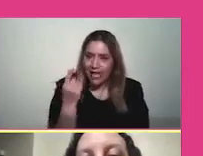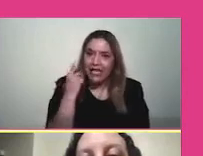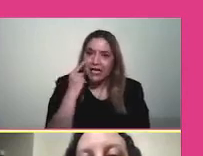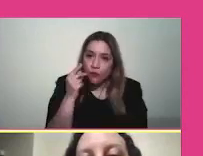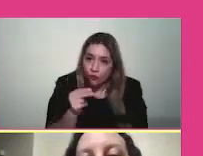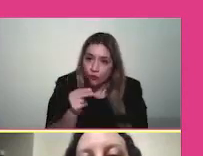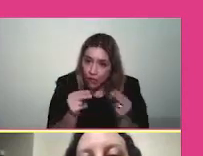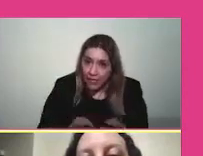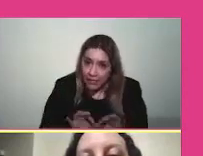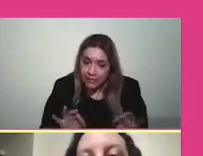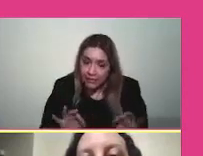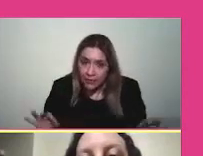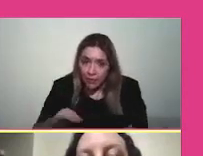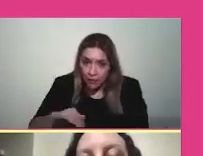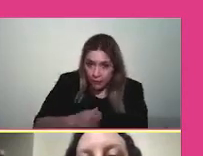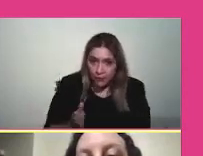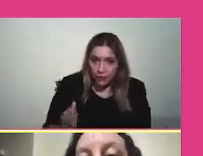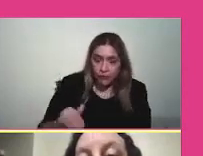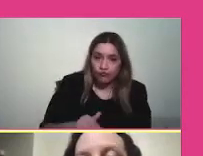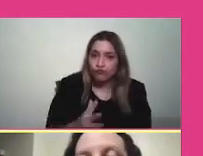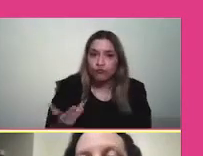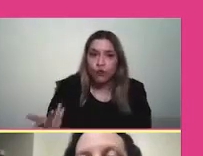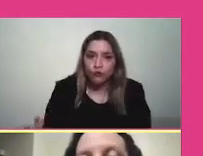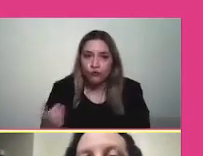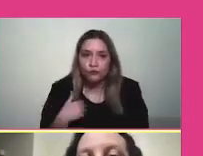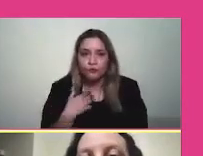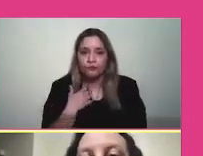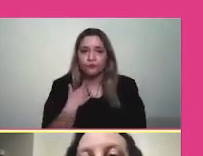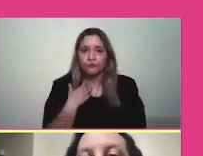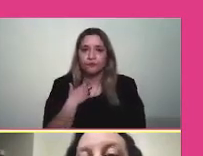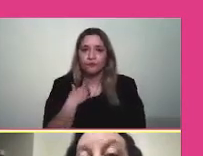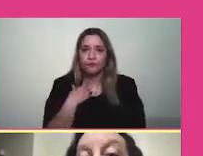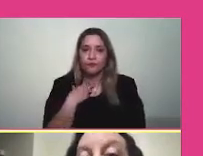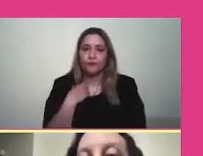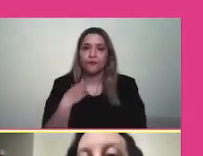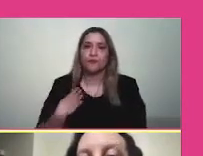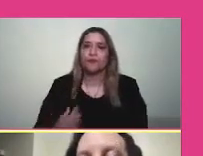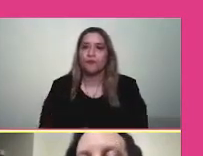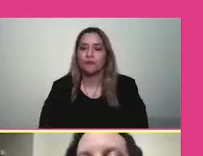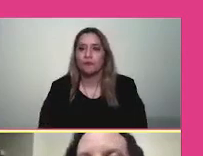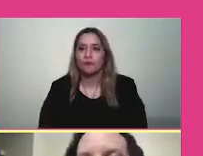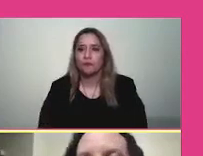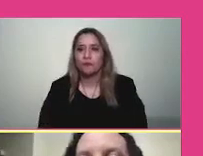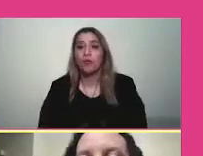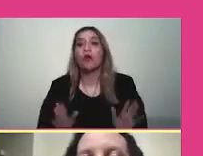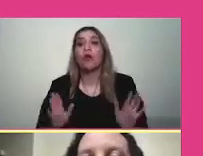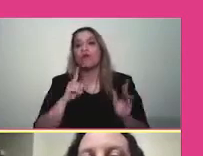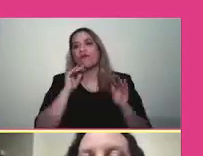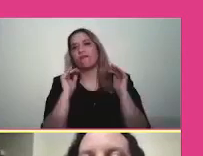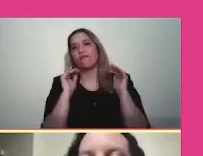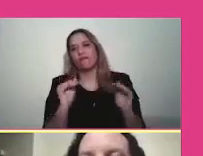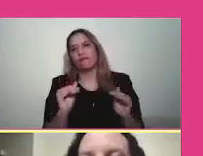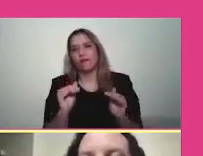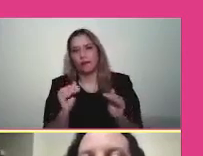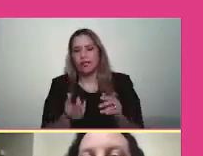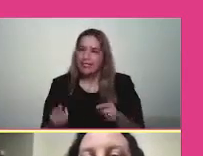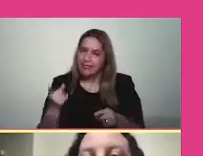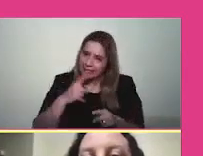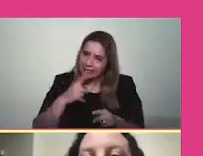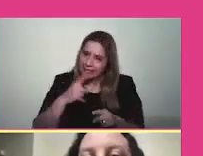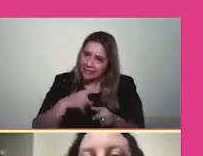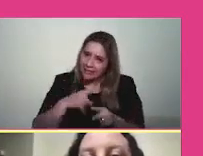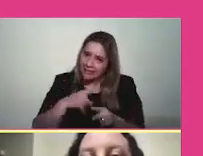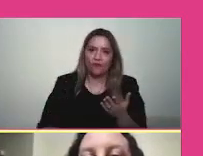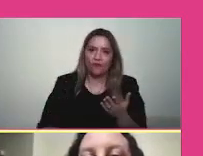το, από τον λαβύρινθο. Δεν βγήκαμε ακόμα, έχουμε μία ακόμα βοήθεια.